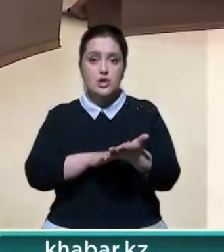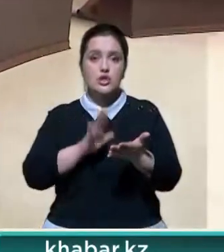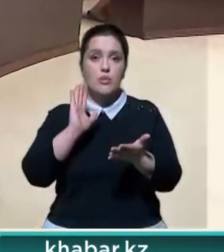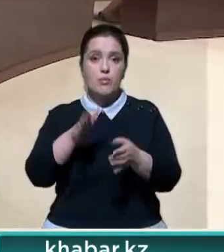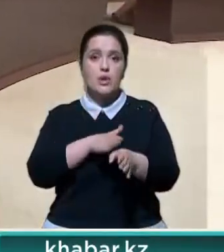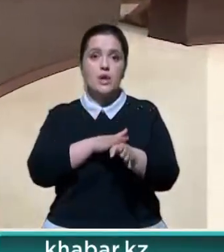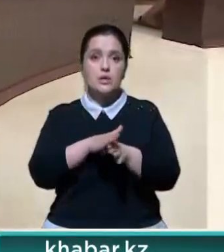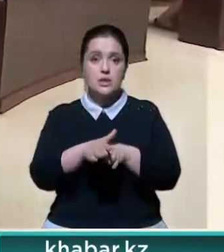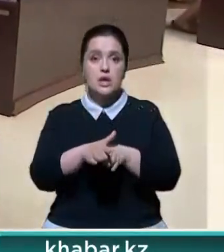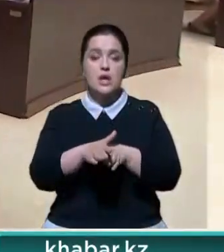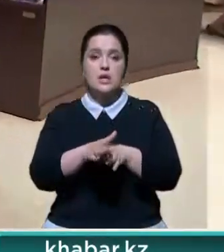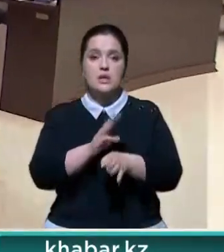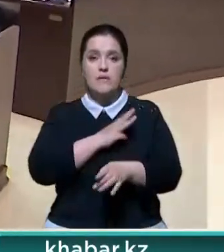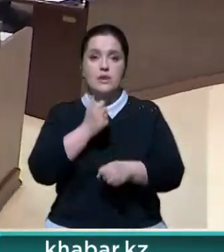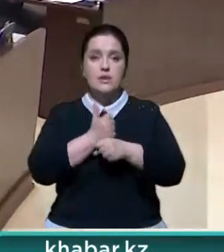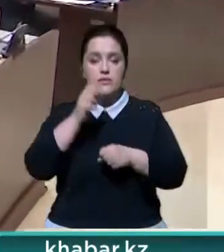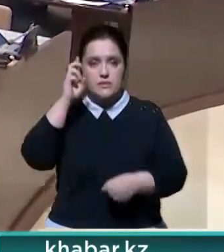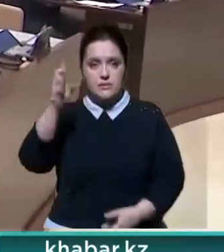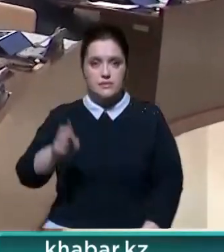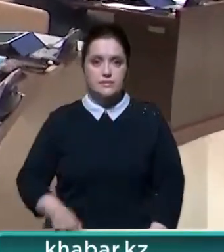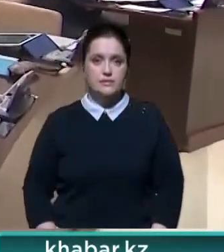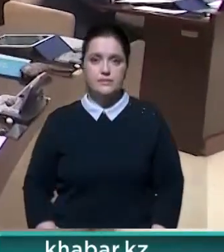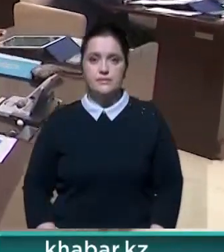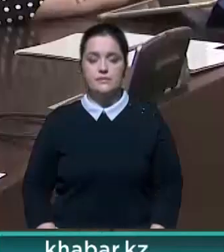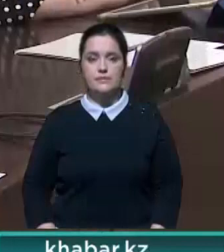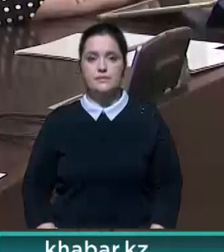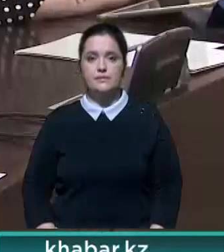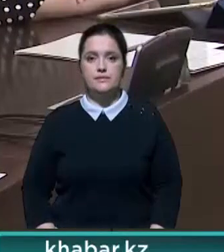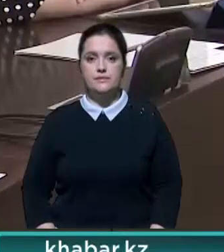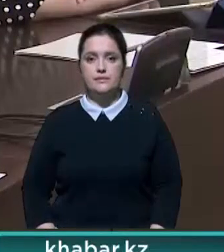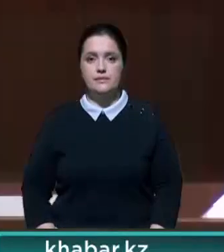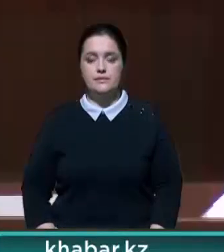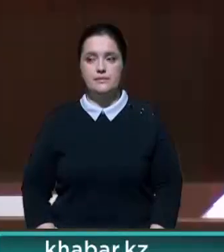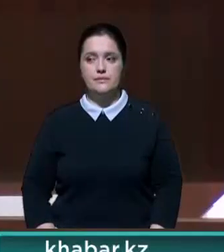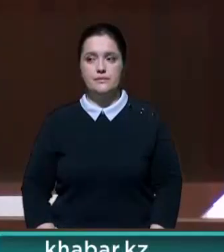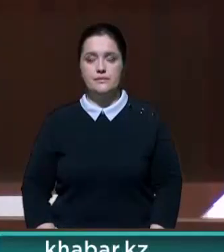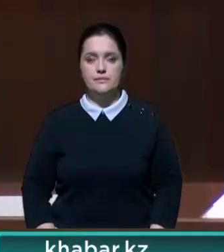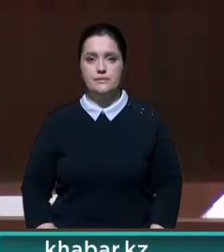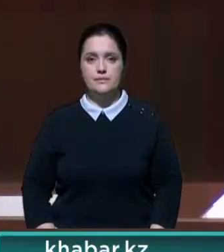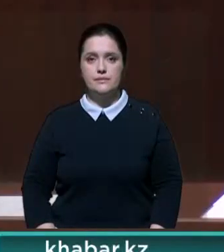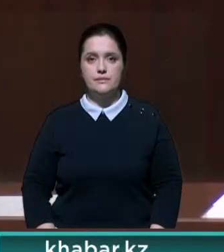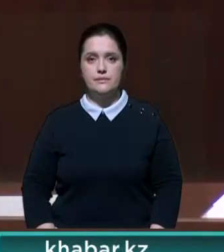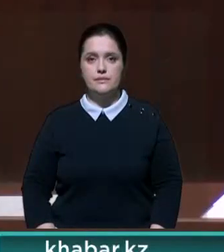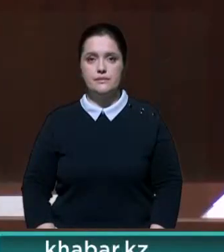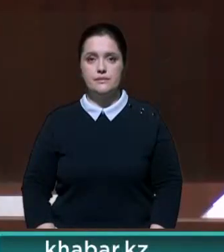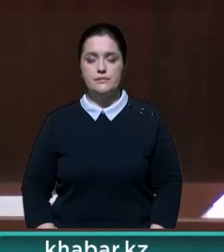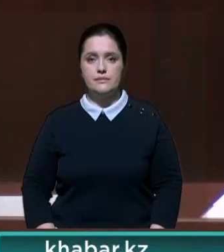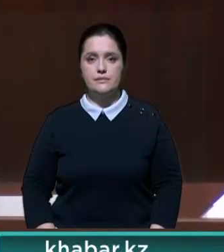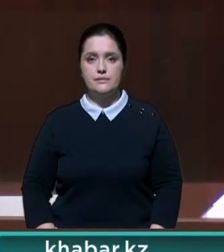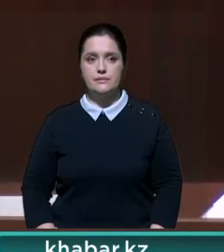будет способствовать реализации инициатив главы государства Ваган президентом